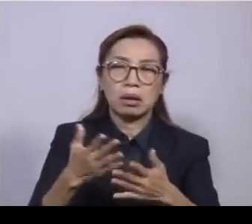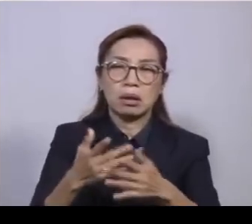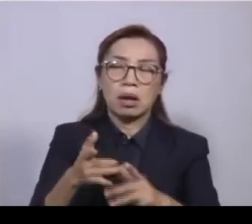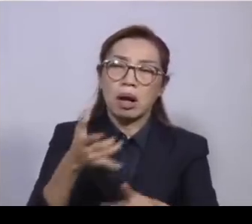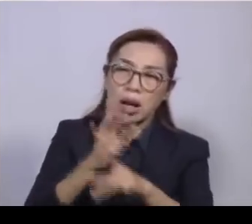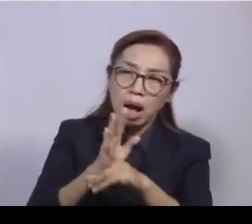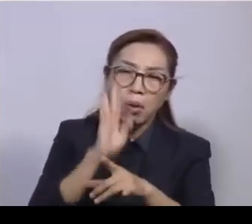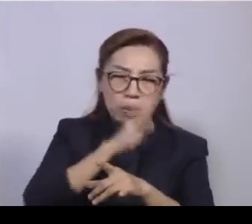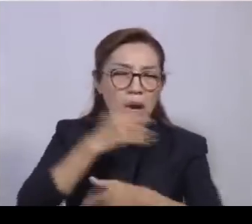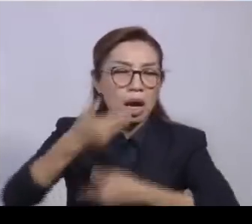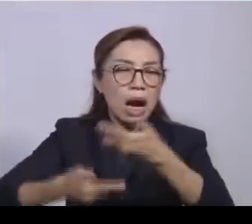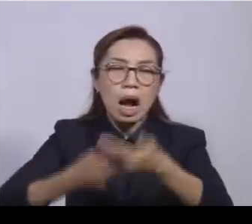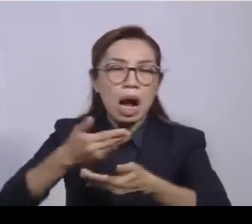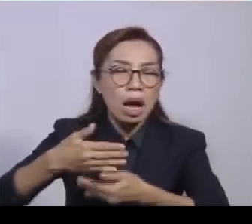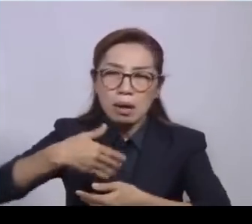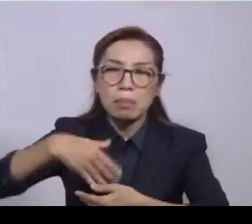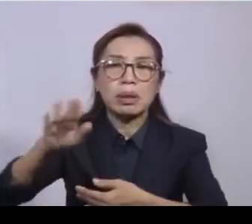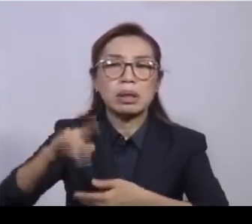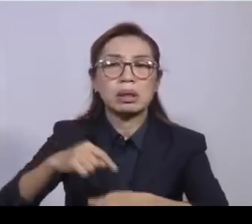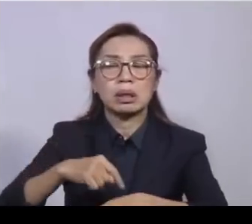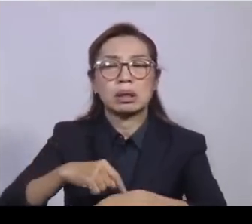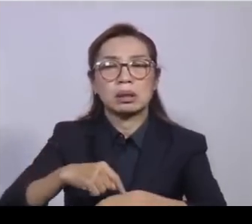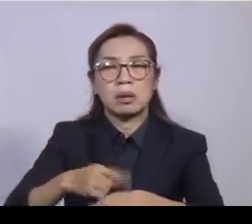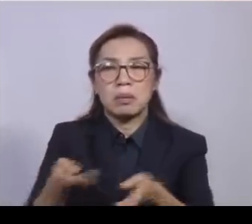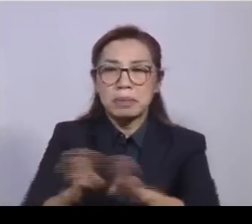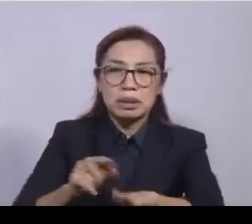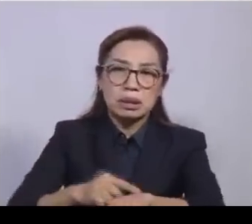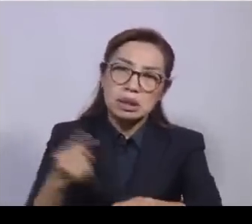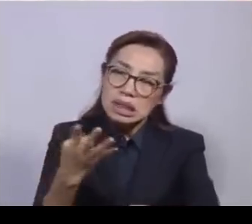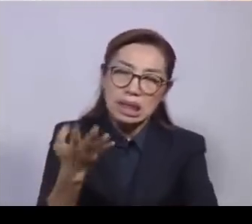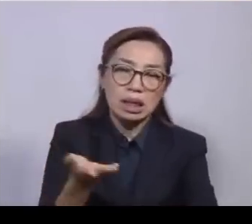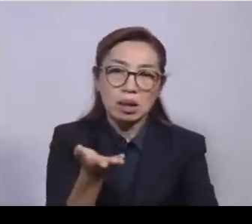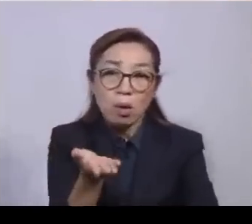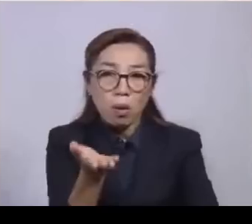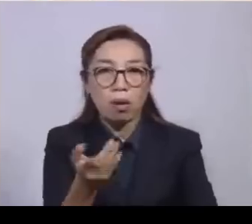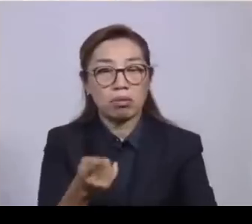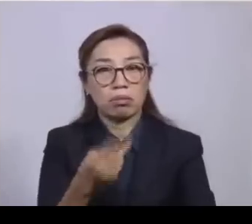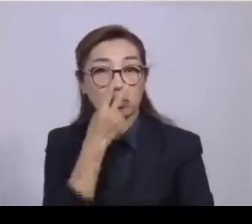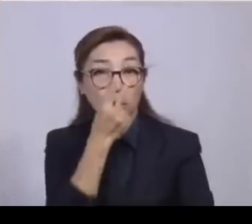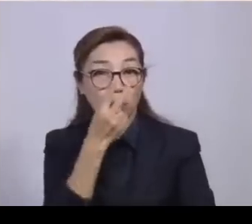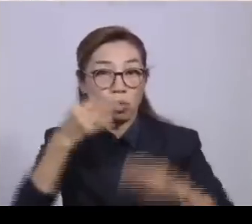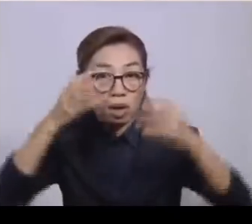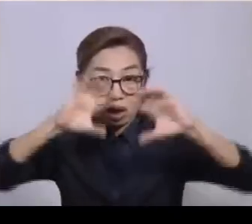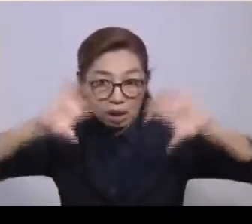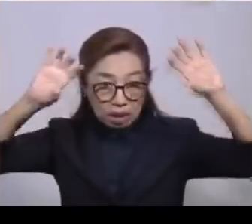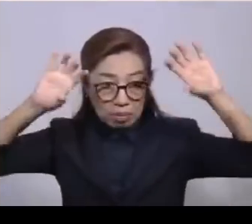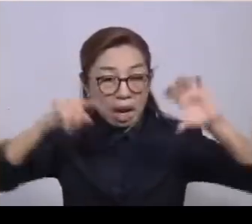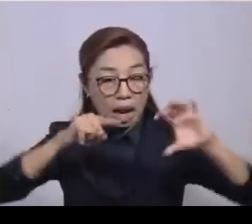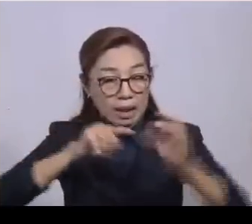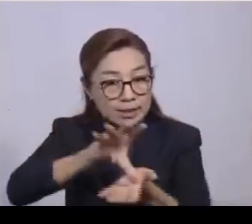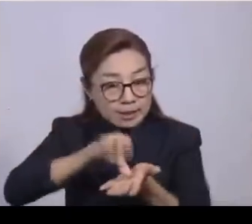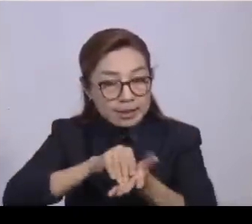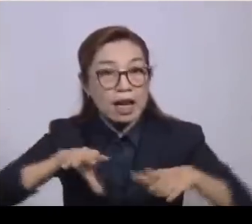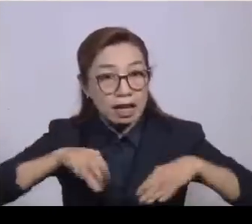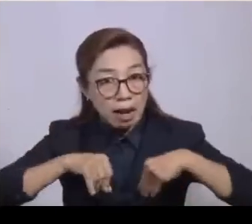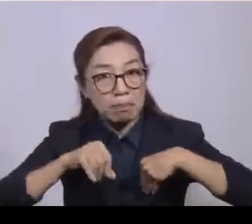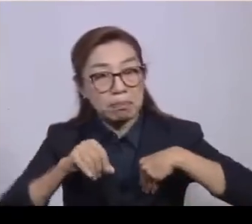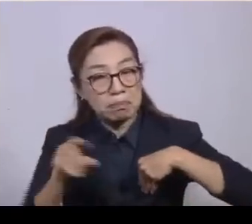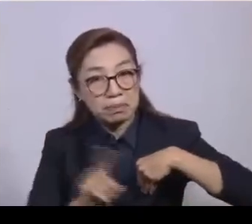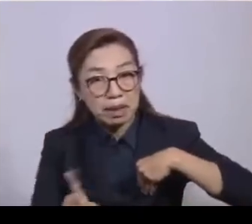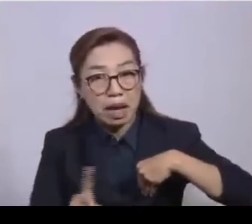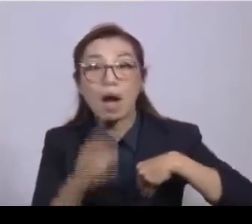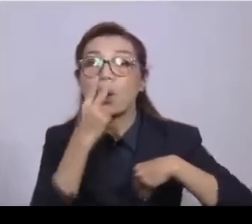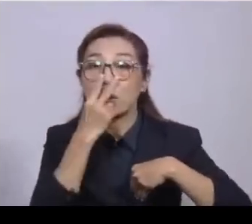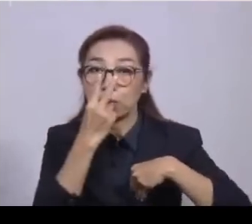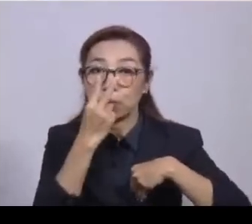ไม่เออเนี่ยนะฮะก็คือเป็นสิ่งที่เขาพวกเขาต้องการจริงๆเดี๋ยวต้องรอดูว่าเอ่อรัฐบาลของคุณเศรษฐาเนี่ยจะตอบสนองเรื่องนี้กับผู้ประกอบการ